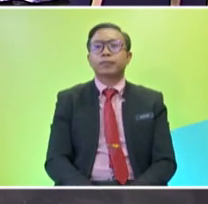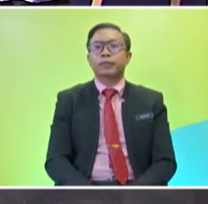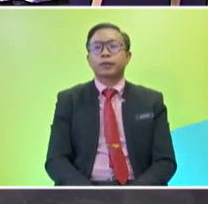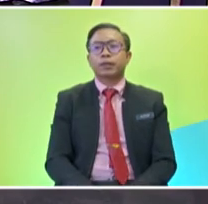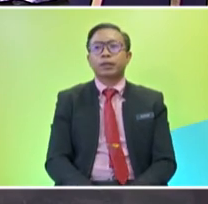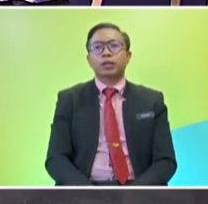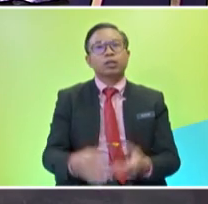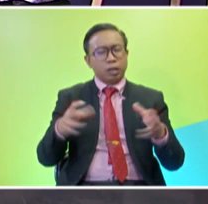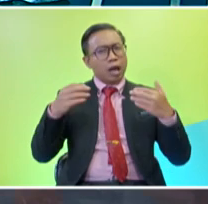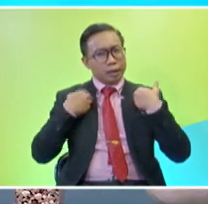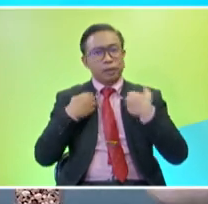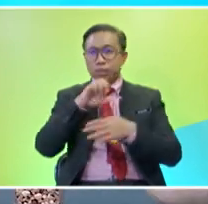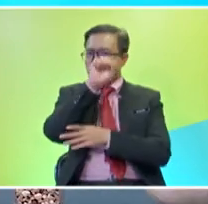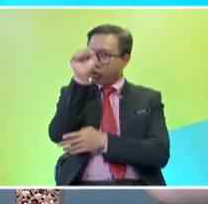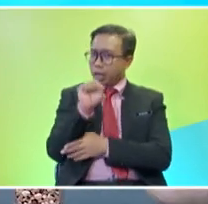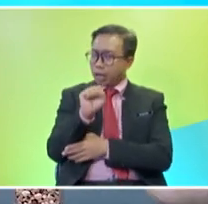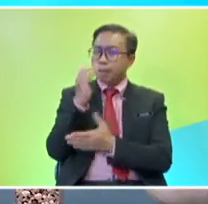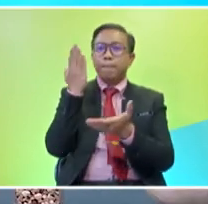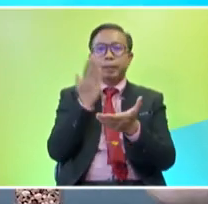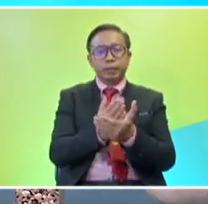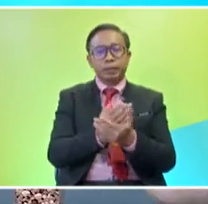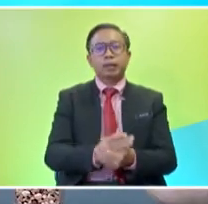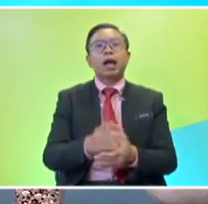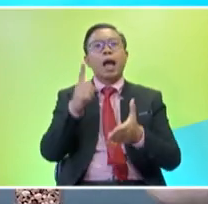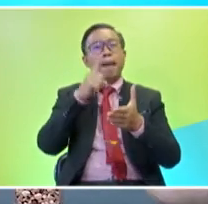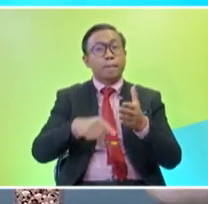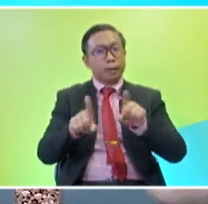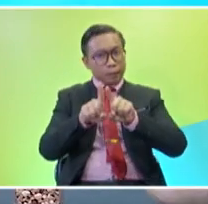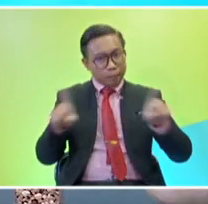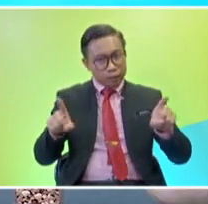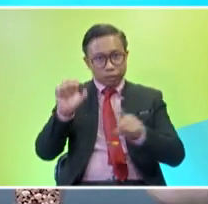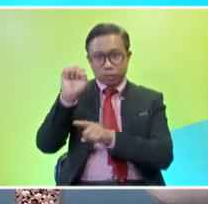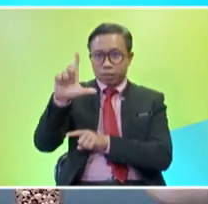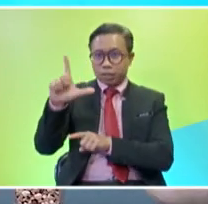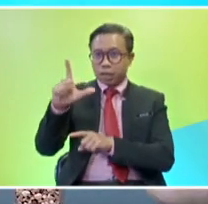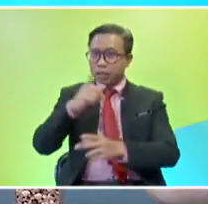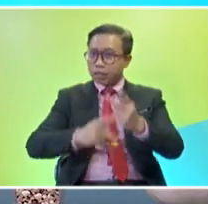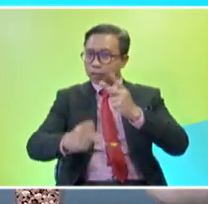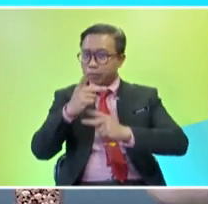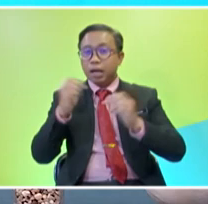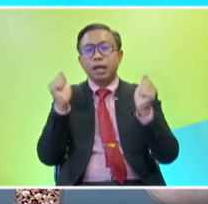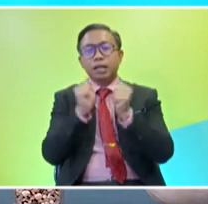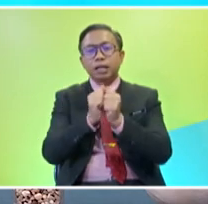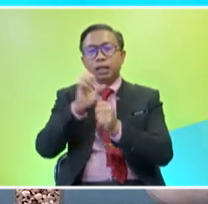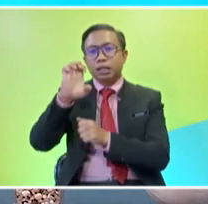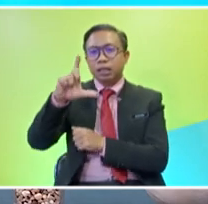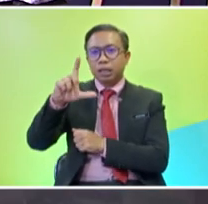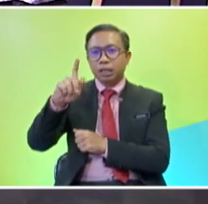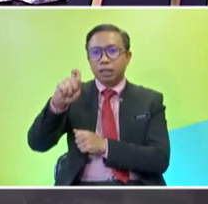saya ada satu soalnya sebelum kita berhenti berhak apa bisnis sel kimia dan sel elektrolisis